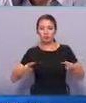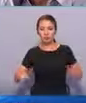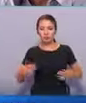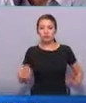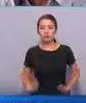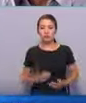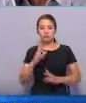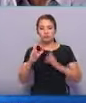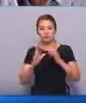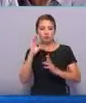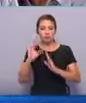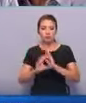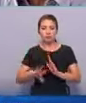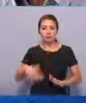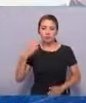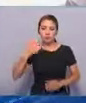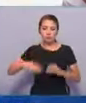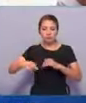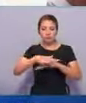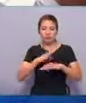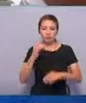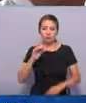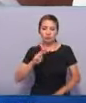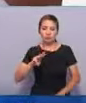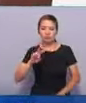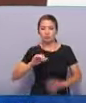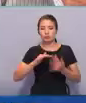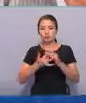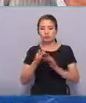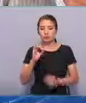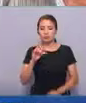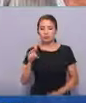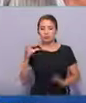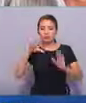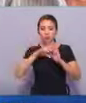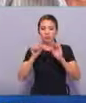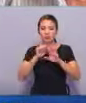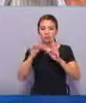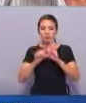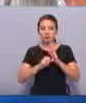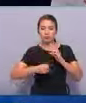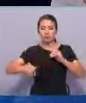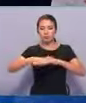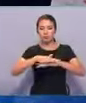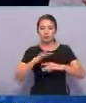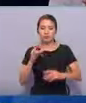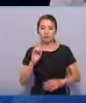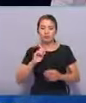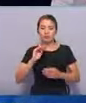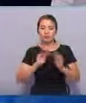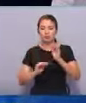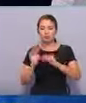өтініш тілектерін тыңдады. Түркістан облысының Сайрам және Төлеби аудандарынан Еңбекші ауданына қосылған 16 елді мекеннің инфрақұрылым